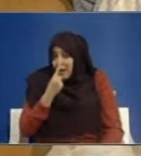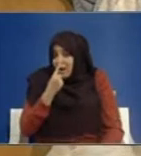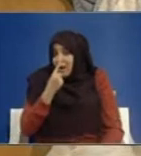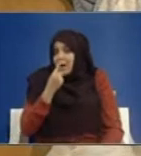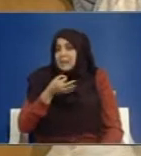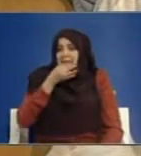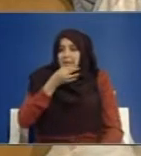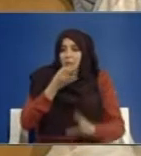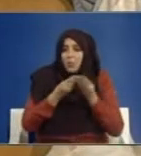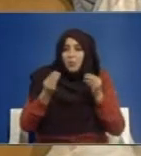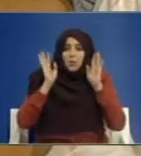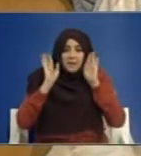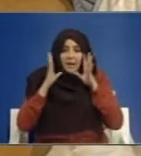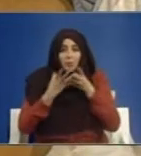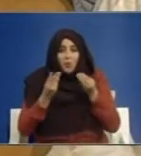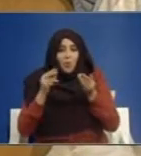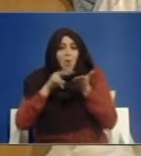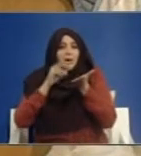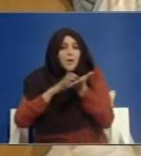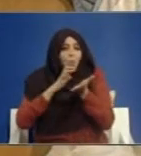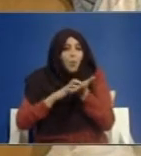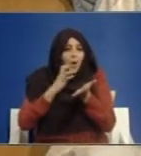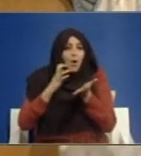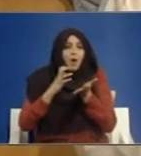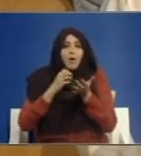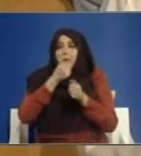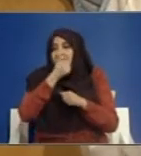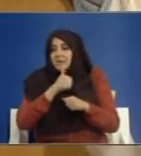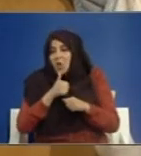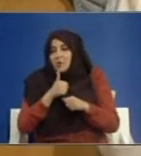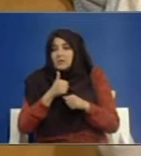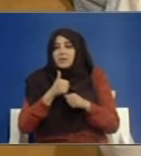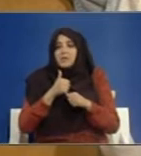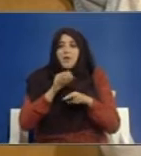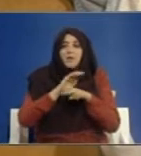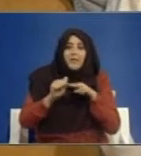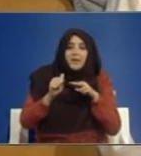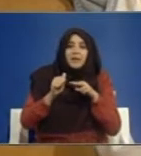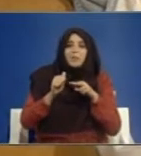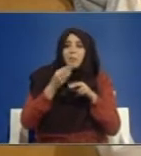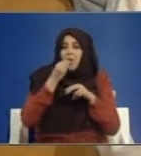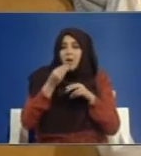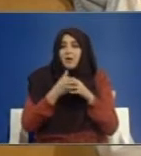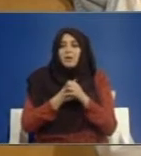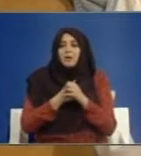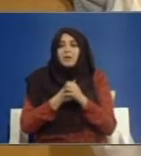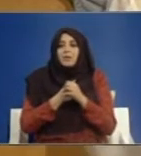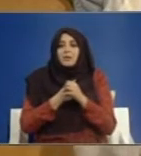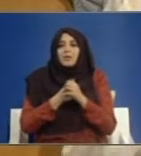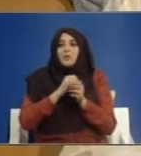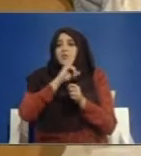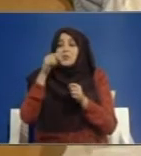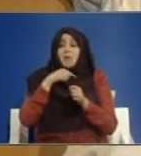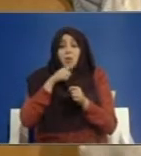ذكر كثير، صلاة كثيرة، قراءة قرآن، صبر، فعل الخير، كذا، حتى نرتقي إلى